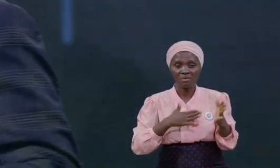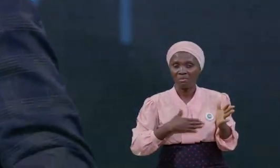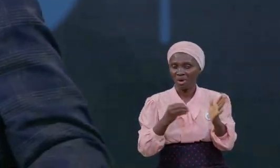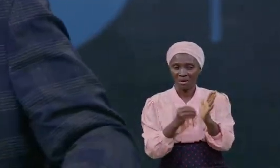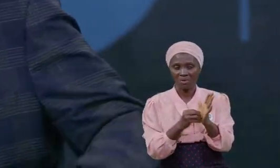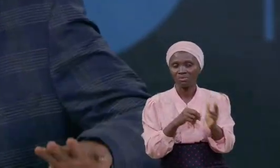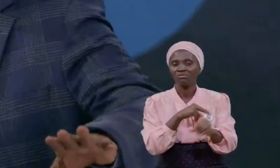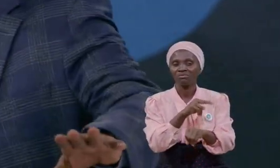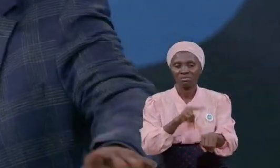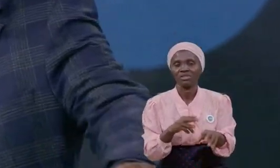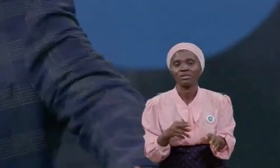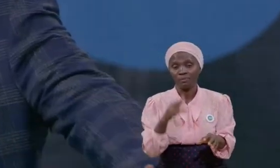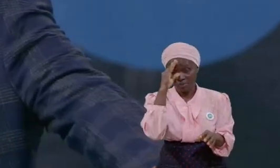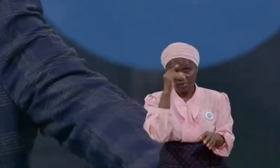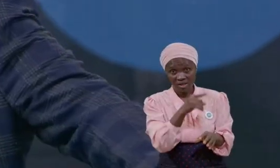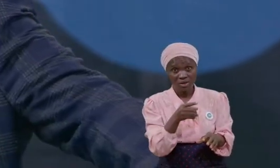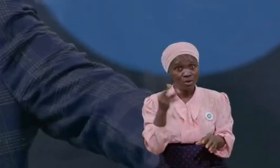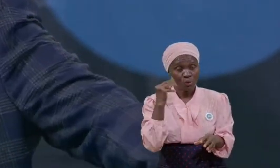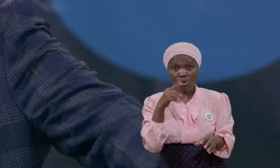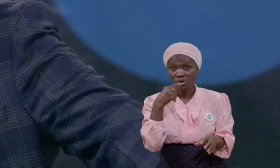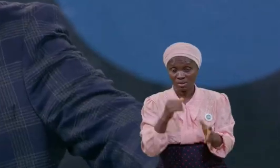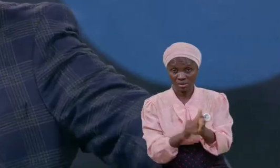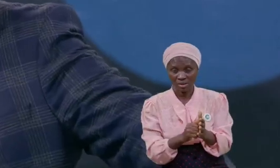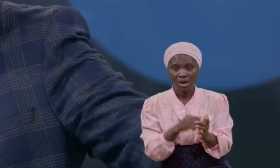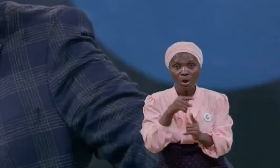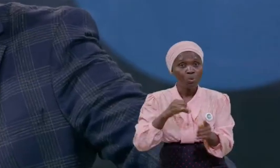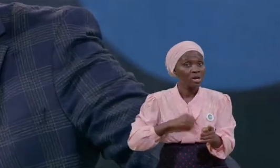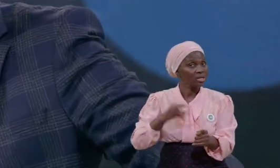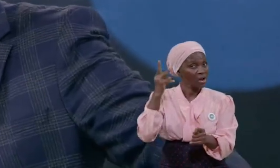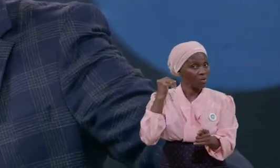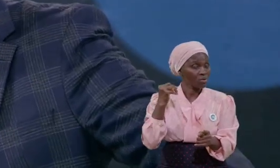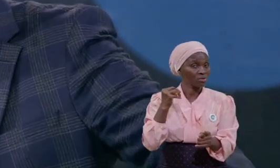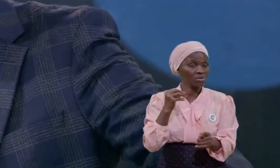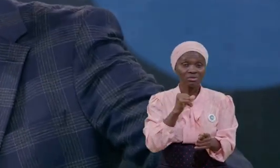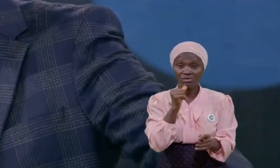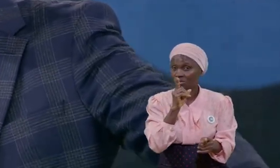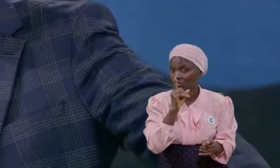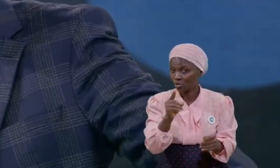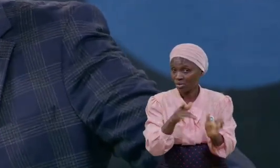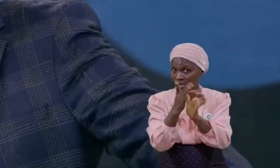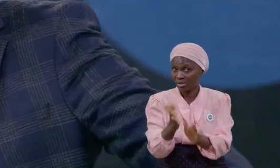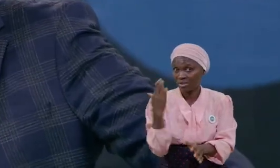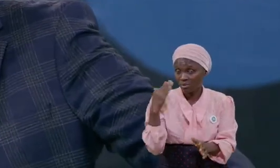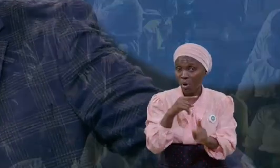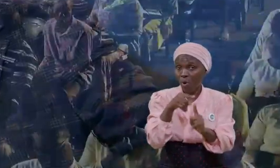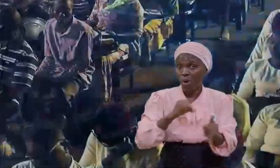Il disait, quand je n'étais pas un véritable chrétien, quand je n'étais pas un chrétien